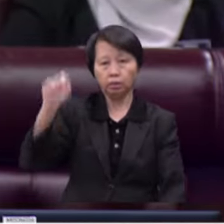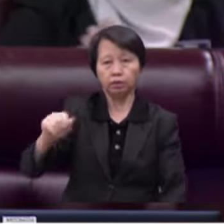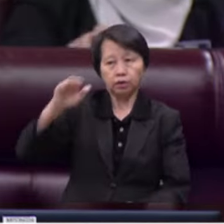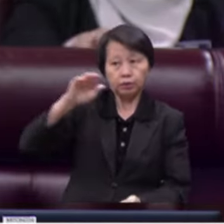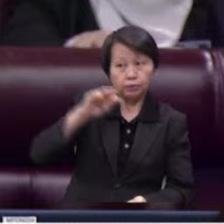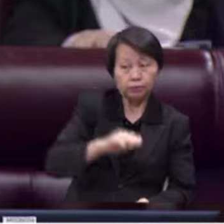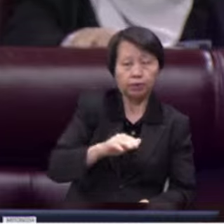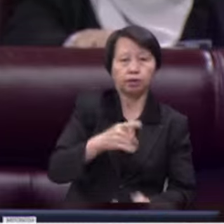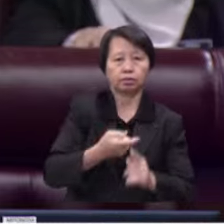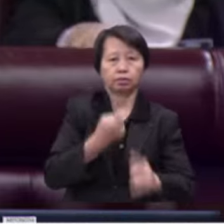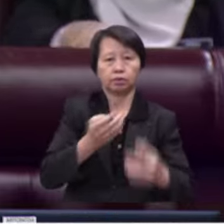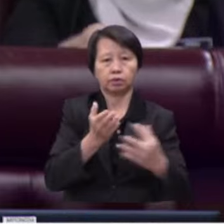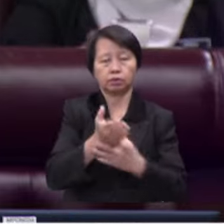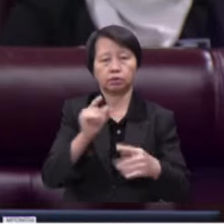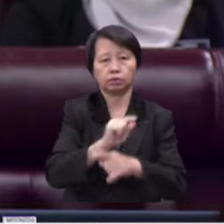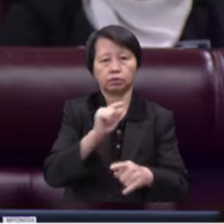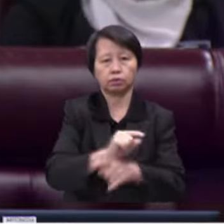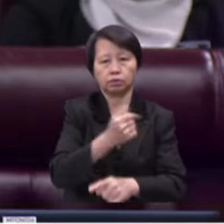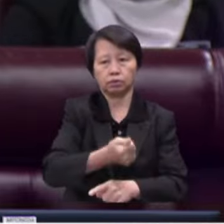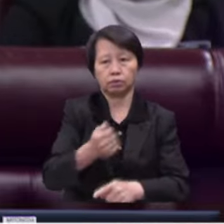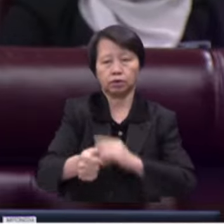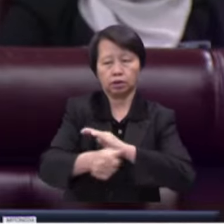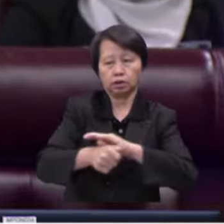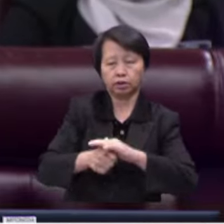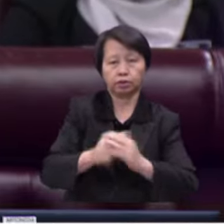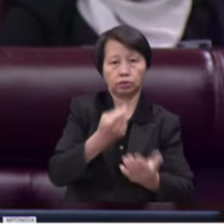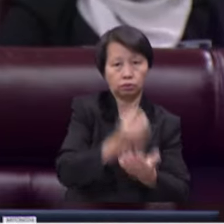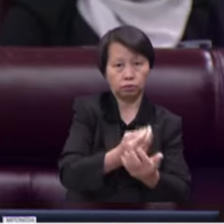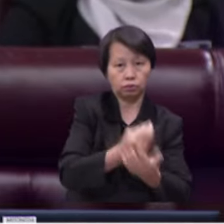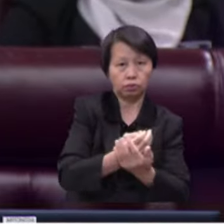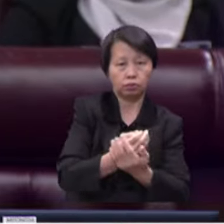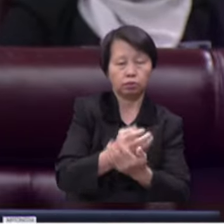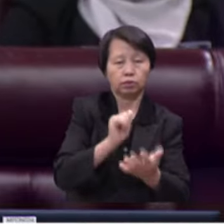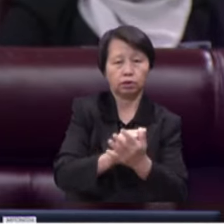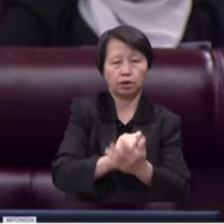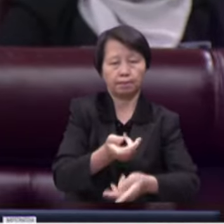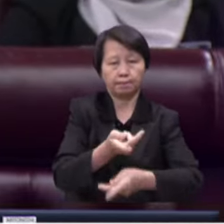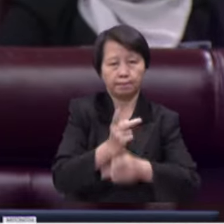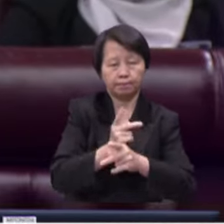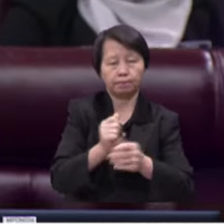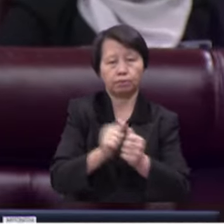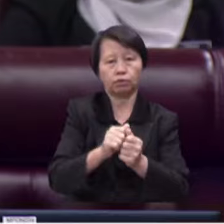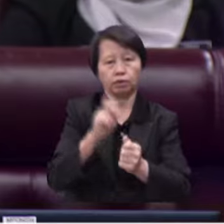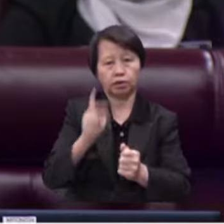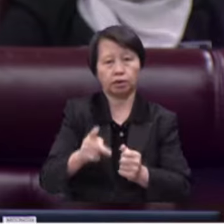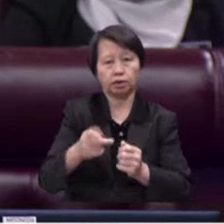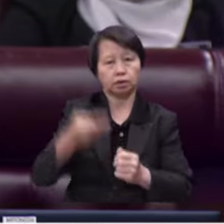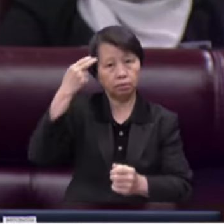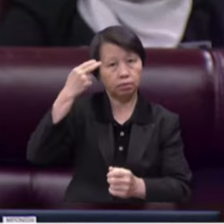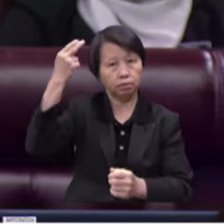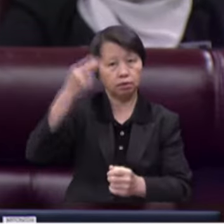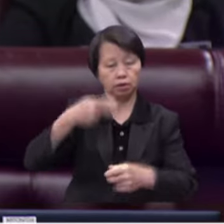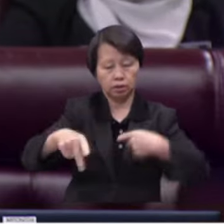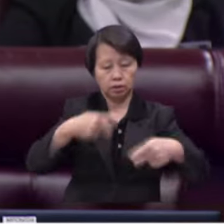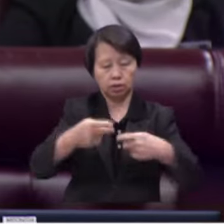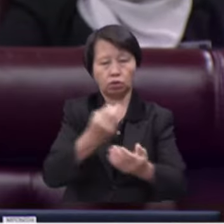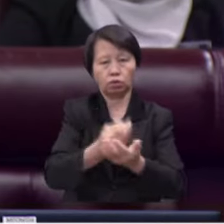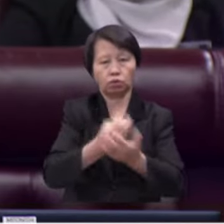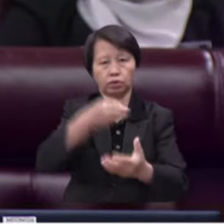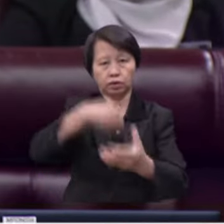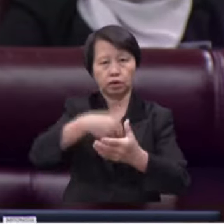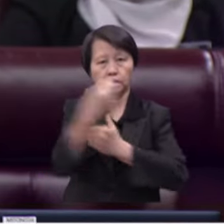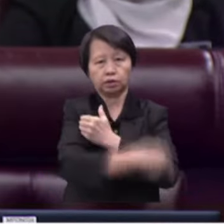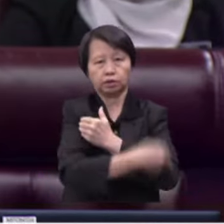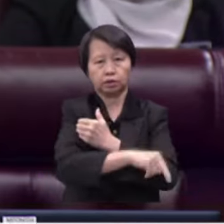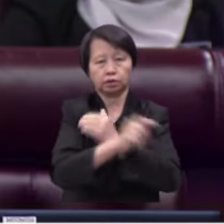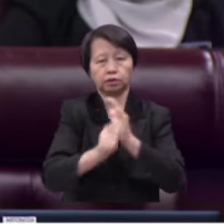Melalui penggunaan instrumen lindung nilai penekanan pada pinjaman luar yang berhemat dan kedalaman pasaran matoang dalam negeri